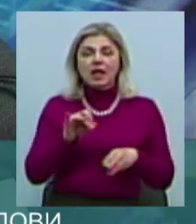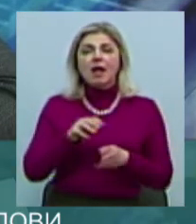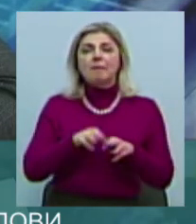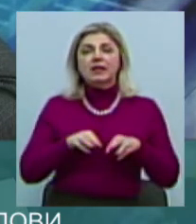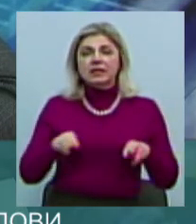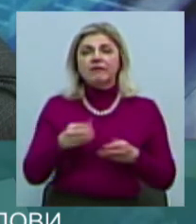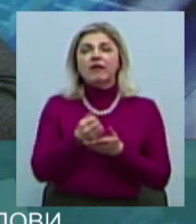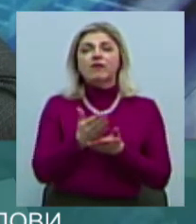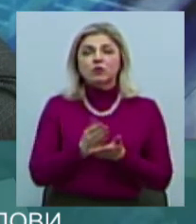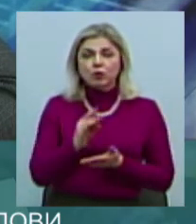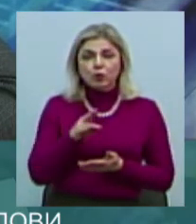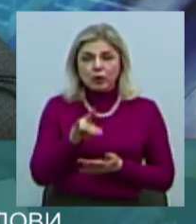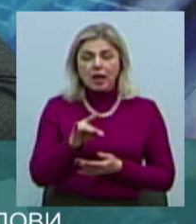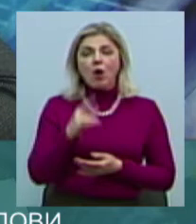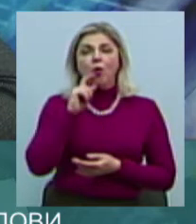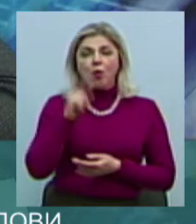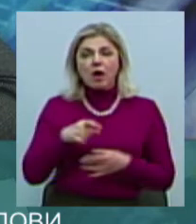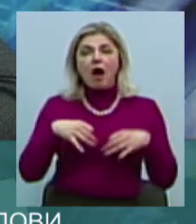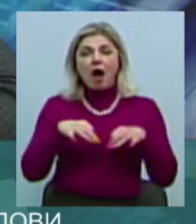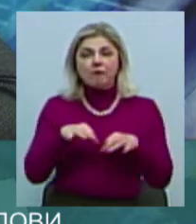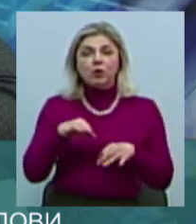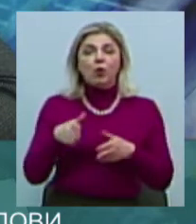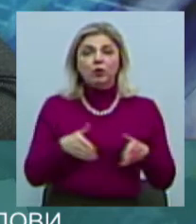инфраструктуры, и Укравтодор.